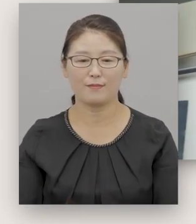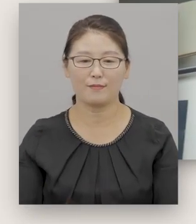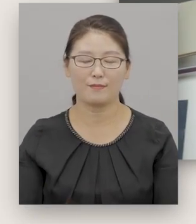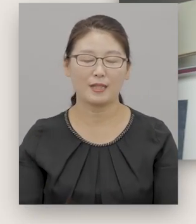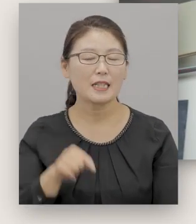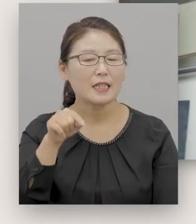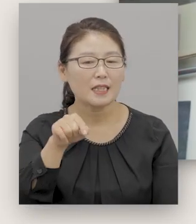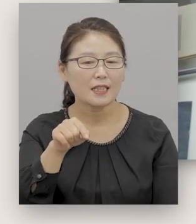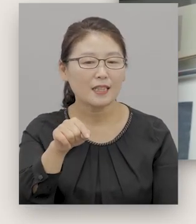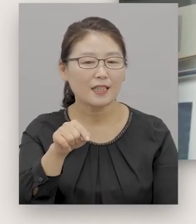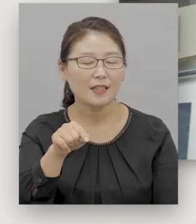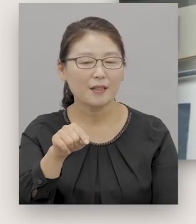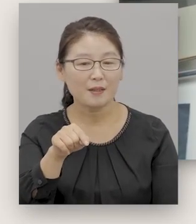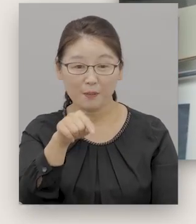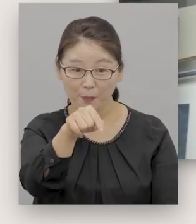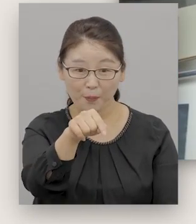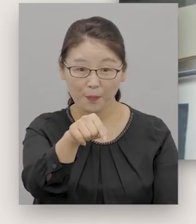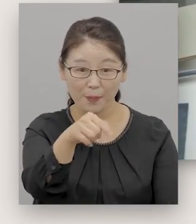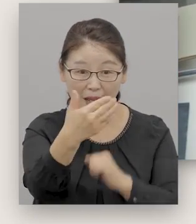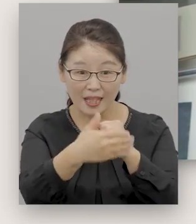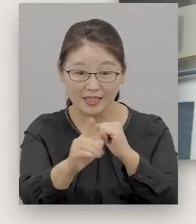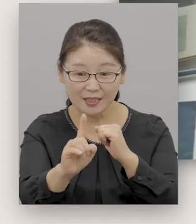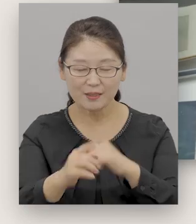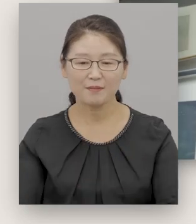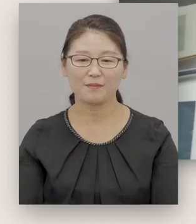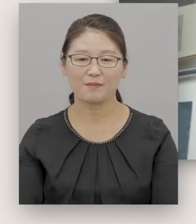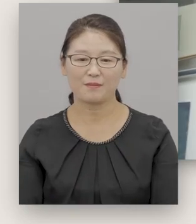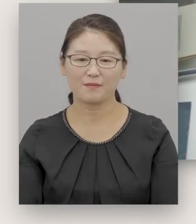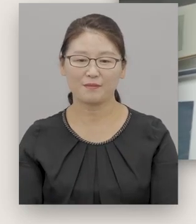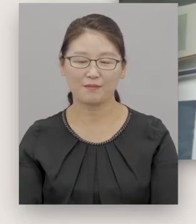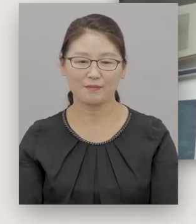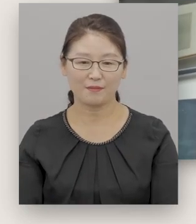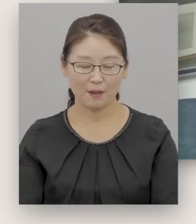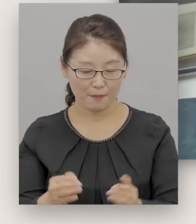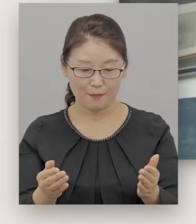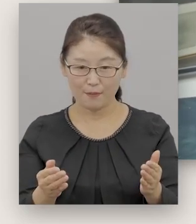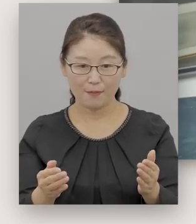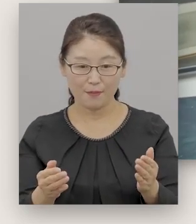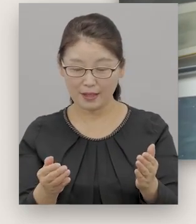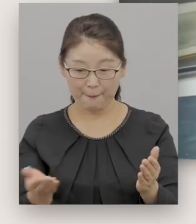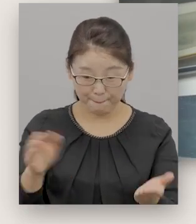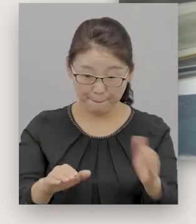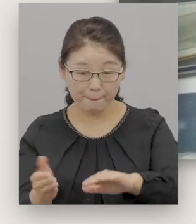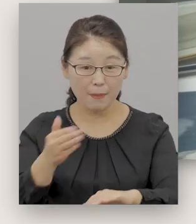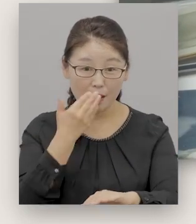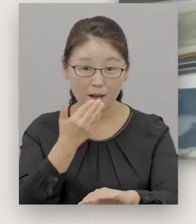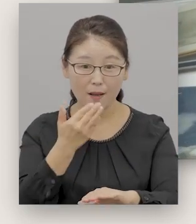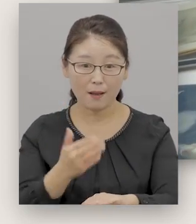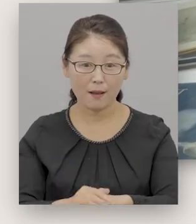포함되었었던 다양한 작업 중에 뭐 이거 같은 경우는 이제 삼중으로 접혀서 이렇게 여기 보시면 이렇게